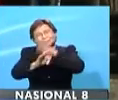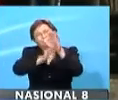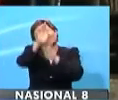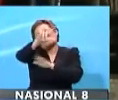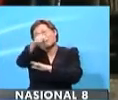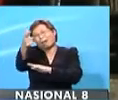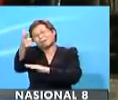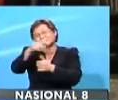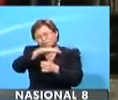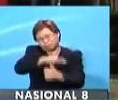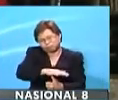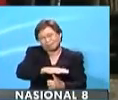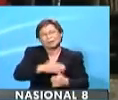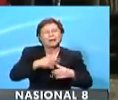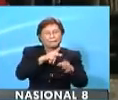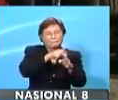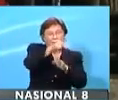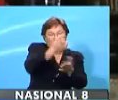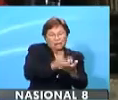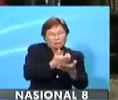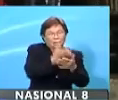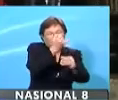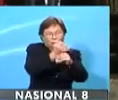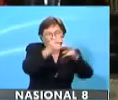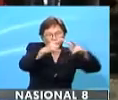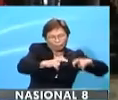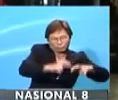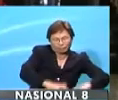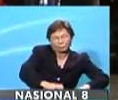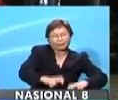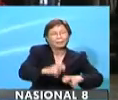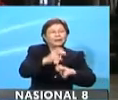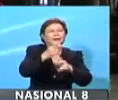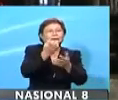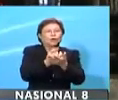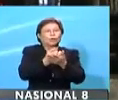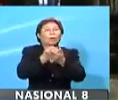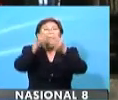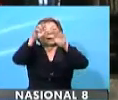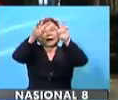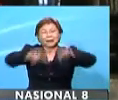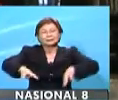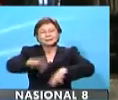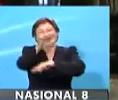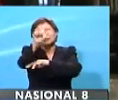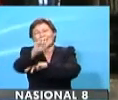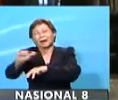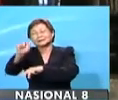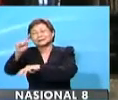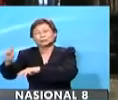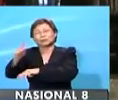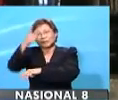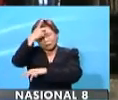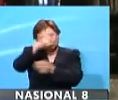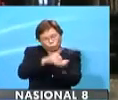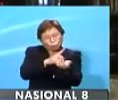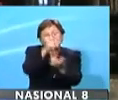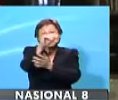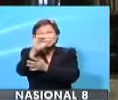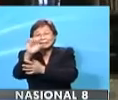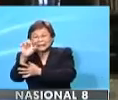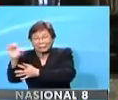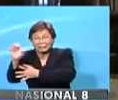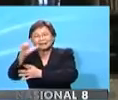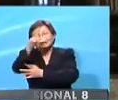yang lain. Menurut pakar ekonomi Institut Penyelidikan Ekonomi ASEAN dan Asia Timur, Dr. Lee Yan Ing, antara faktor